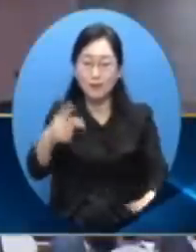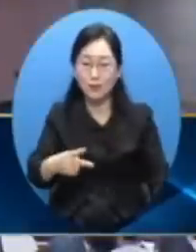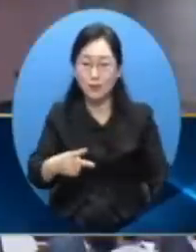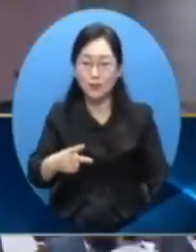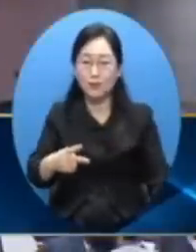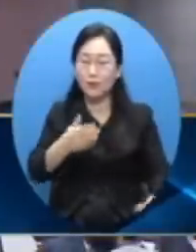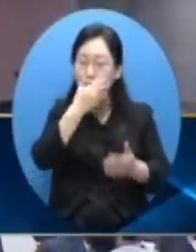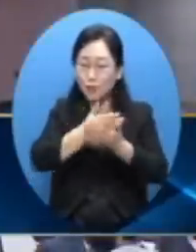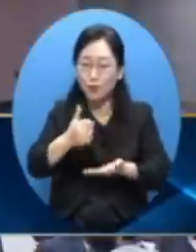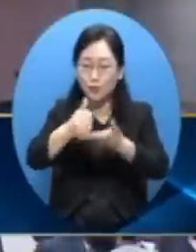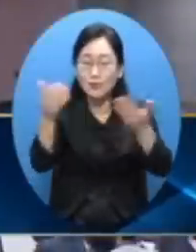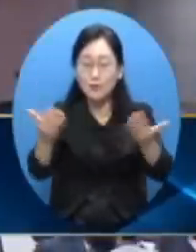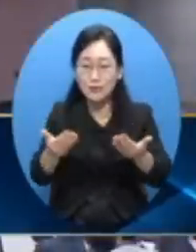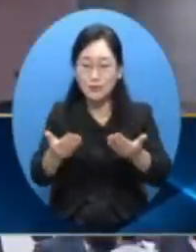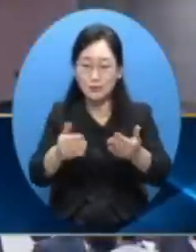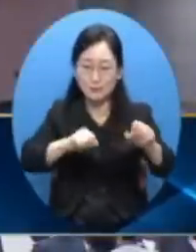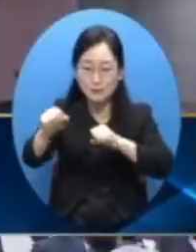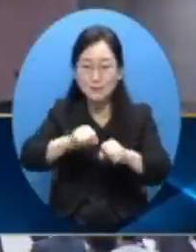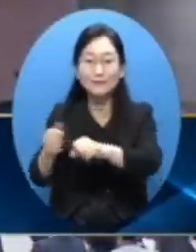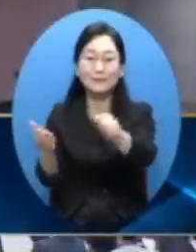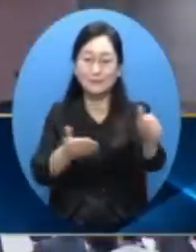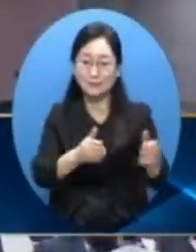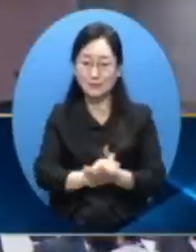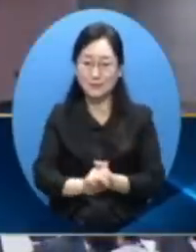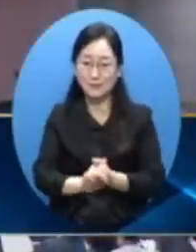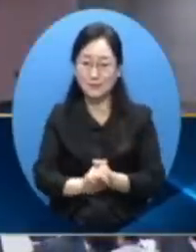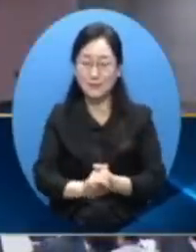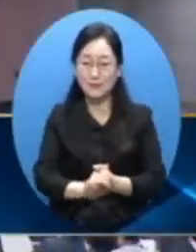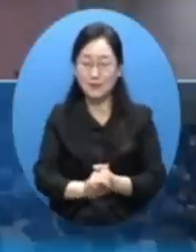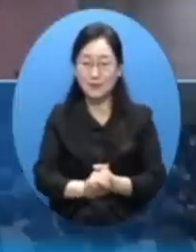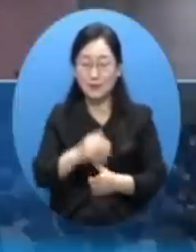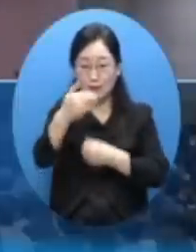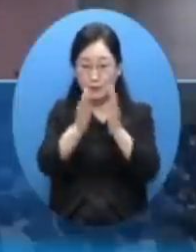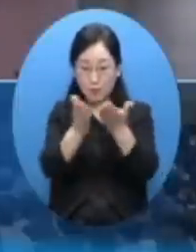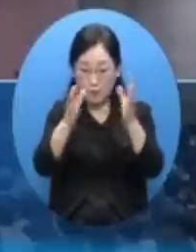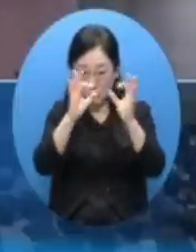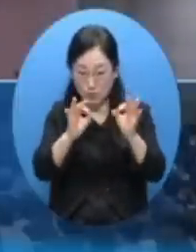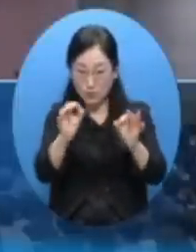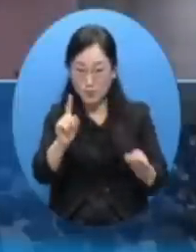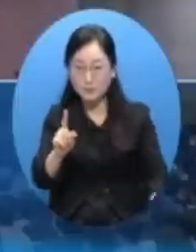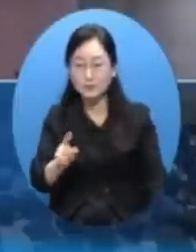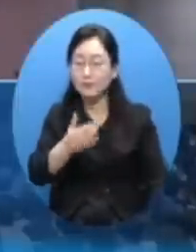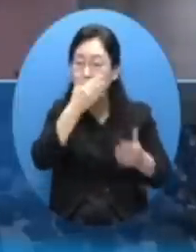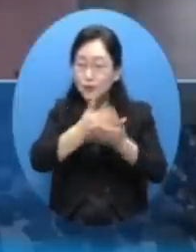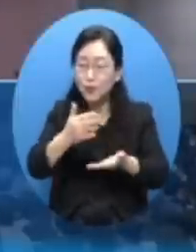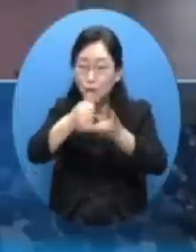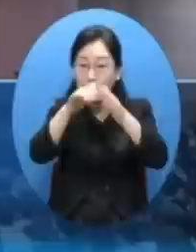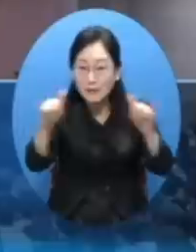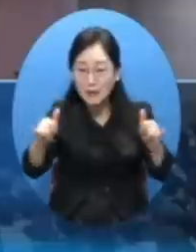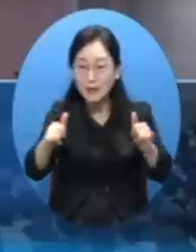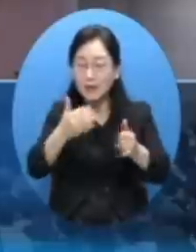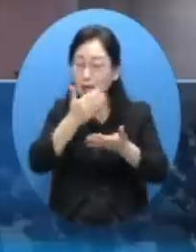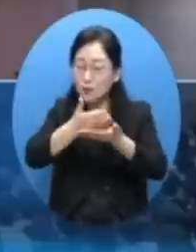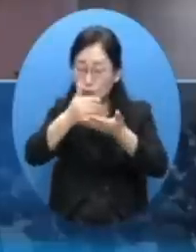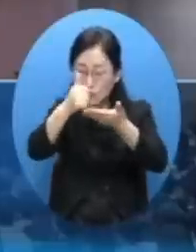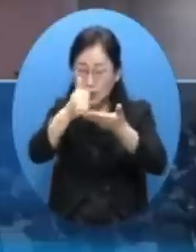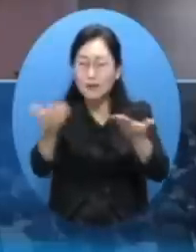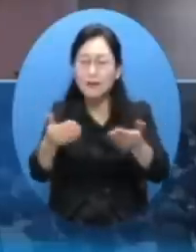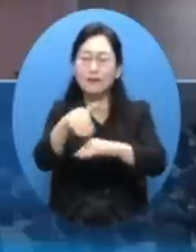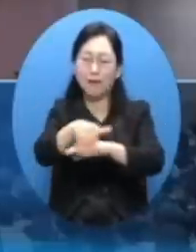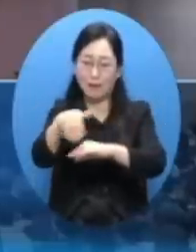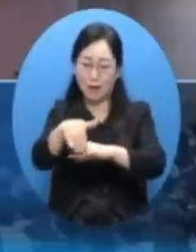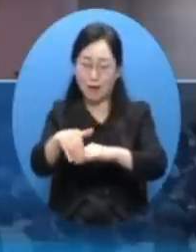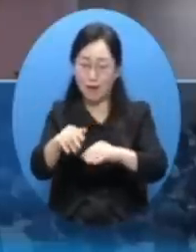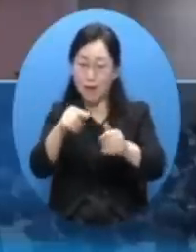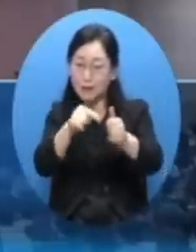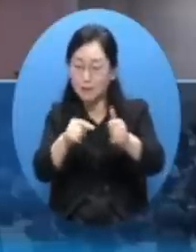나아가서 존귀한 일에 서 있어야 되는 것입니다. 성경은 이와 같이 말씀합니다. 존귀한 자는 존귀한 일을 계획하나니 그는